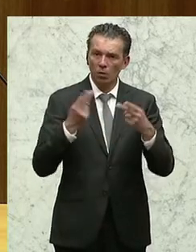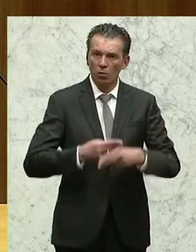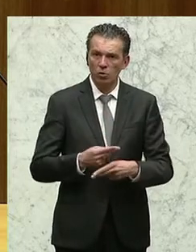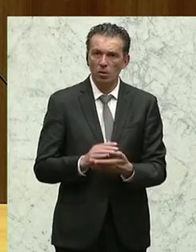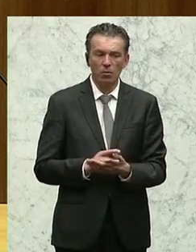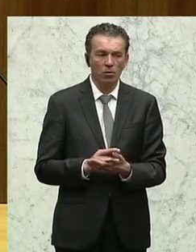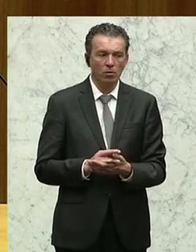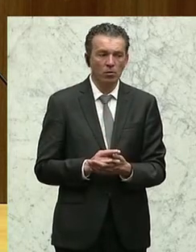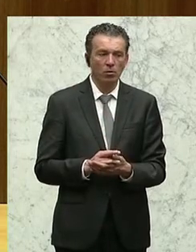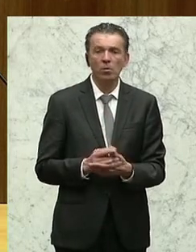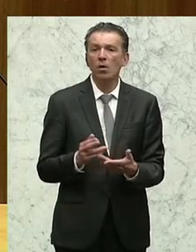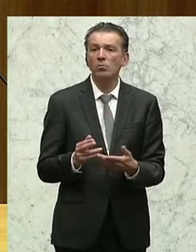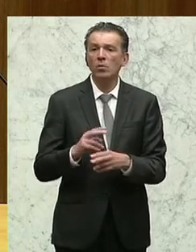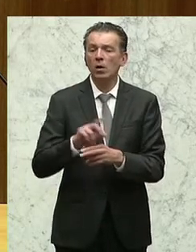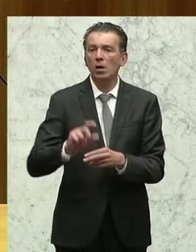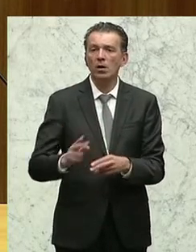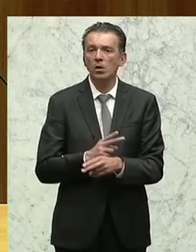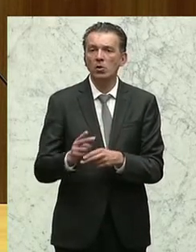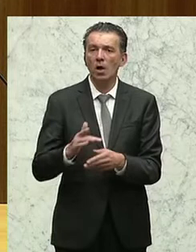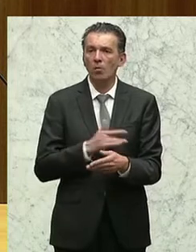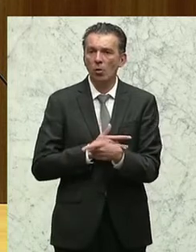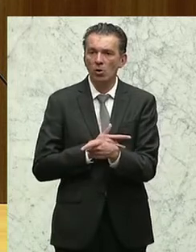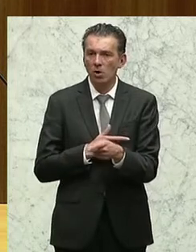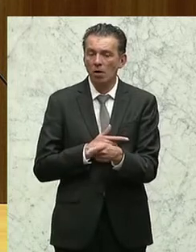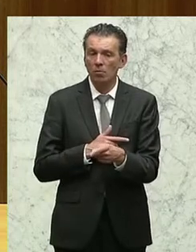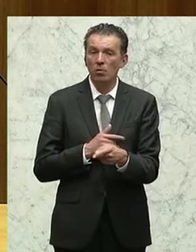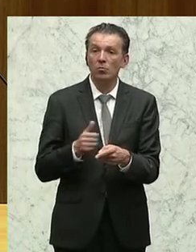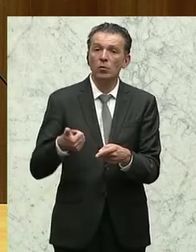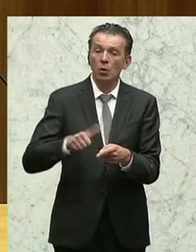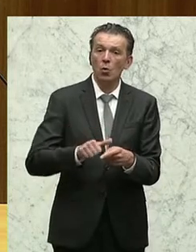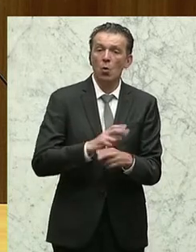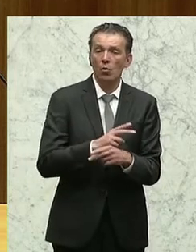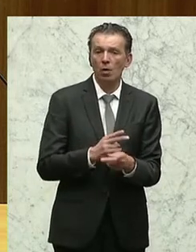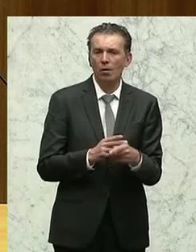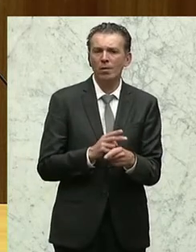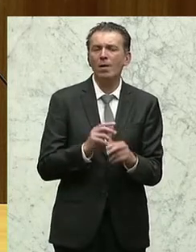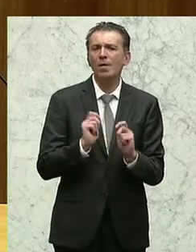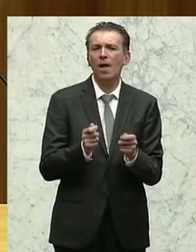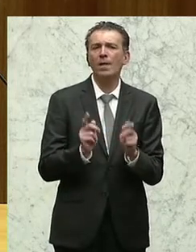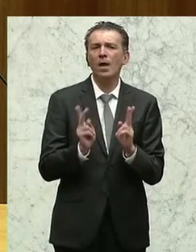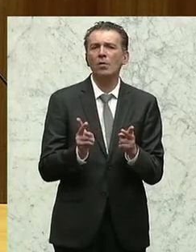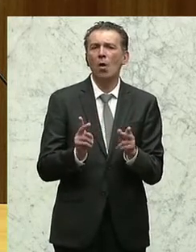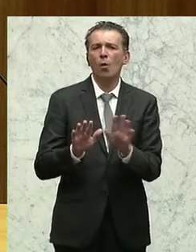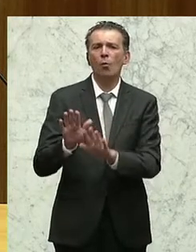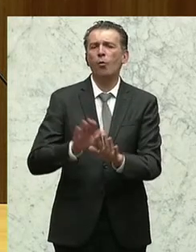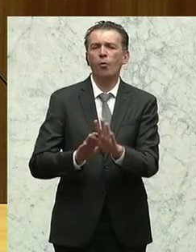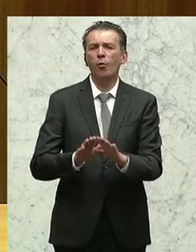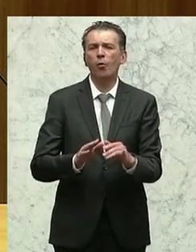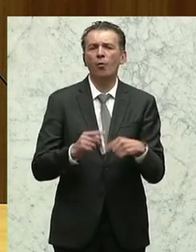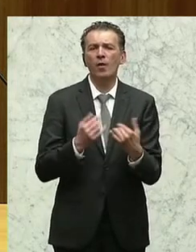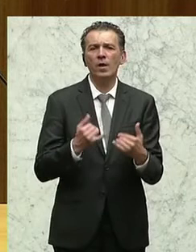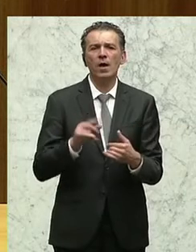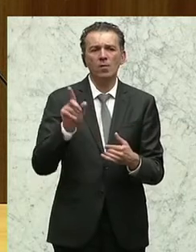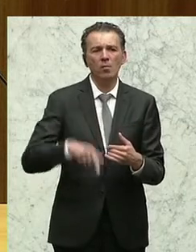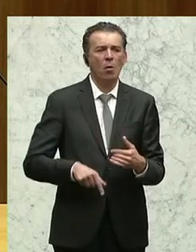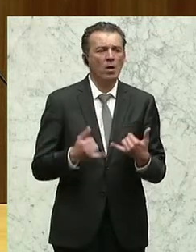zur italienischen bekommen, durch diesen Antrag übertüncht werden soll. Wir sollen jetzt monatelang